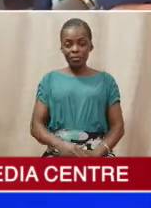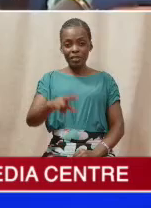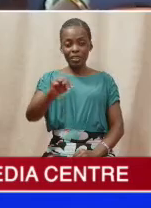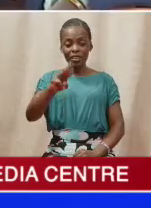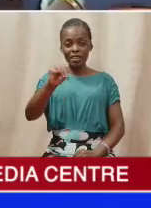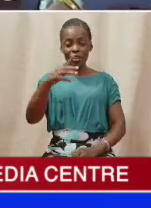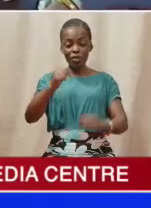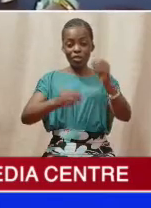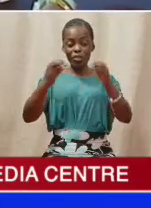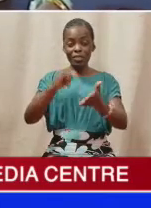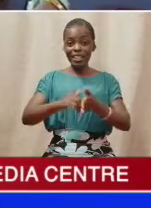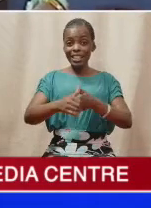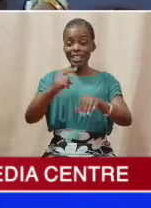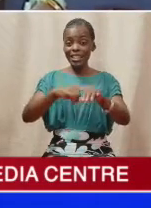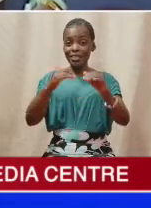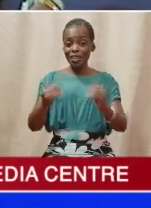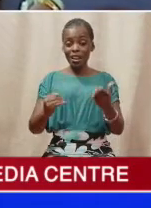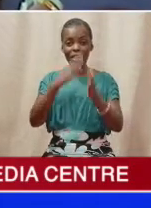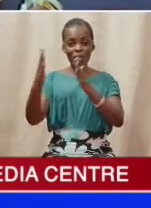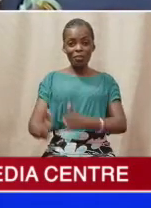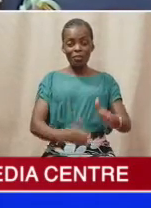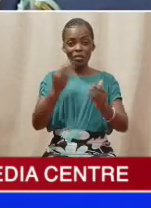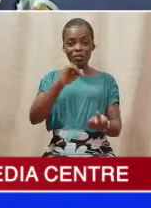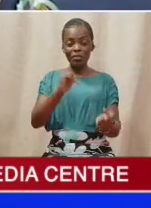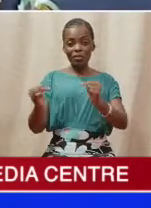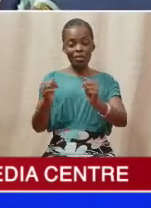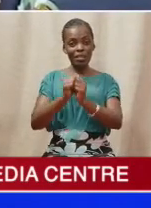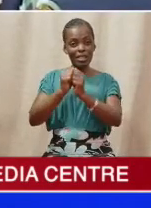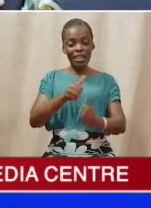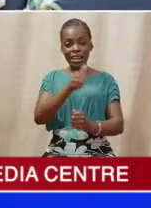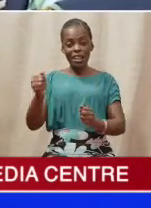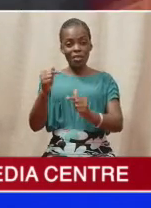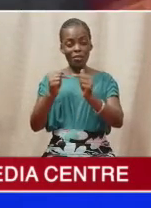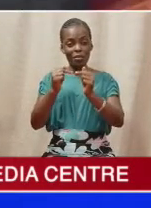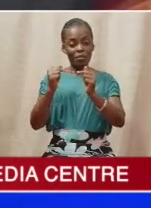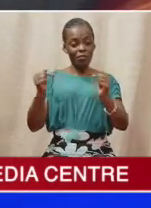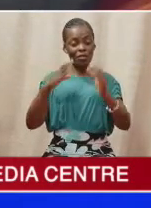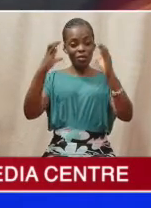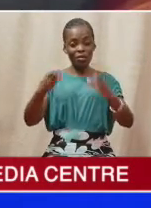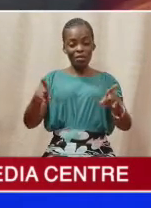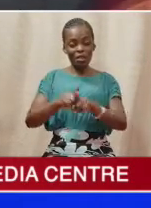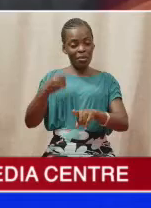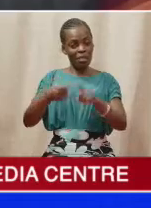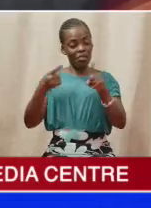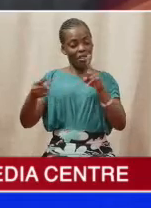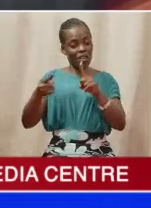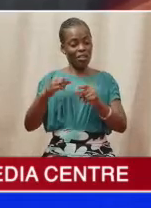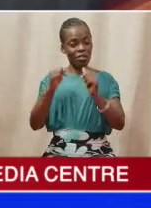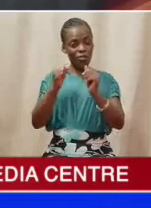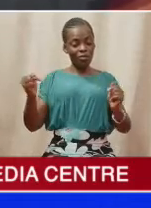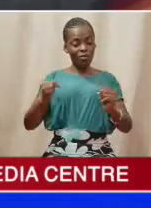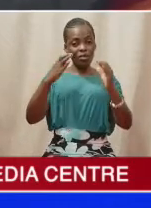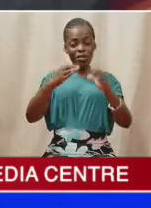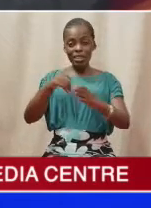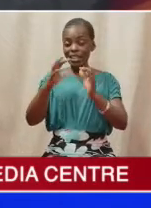NRM ekibiina kiri mu buyinza kiri mu kaweefube okwogerezeganya n'ebibiina by'obufuzi n'abantu ssekinnoomu ssaako oludda oluvuganya gavumenti ya NRM wano